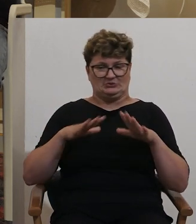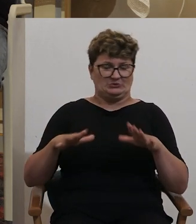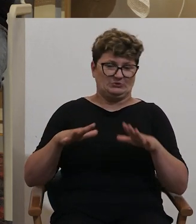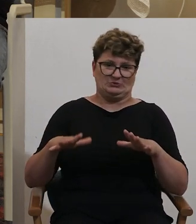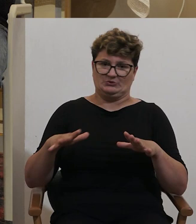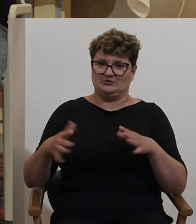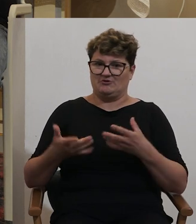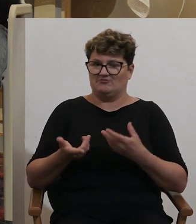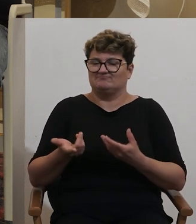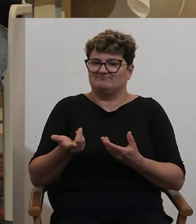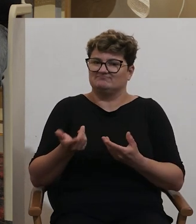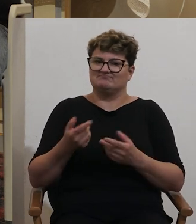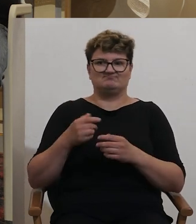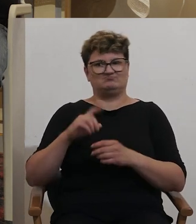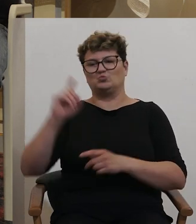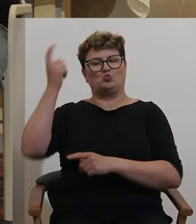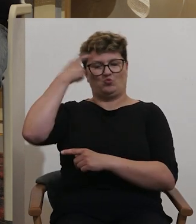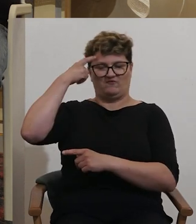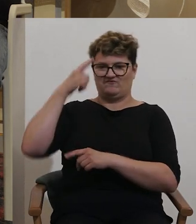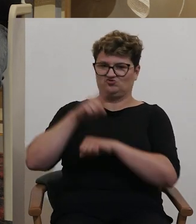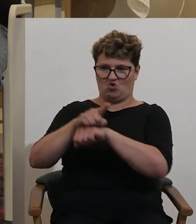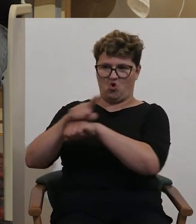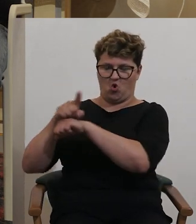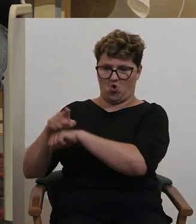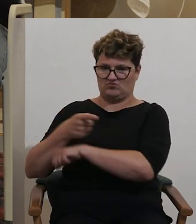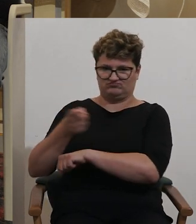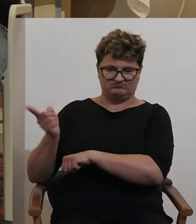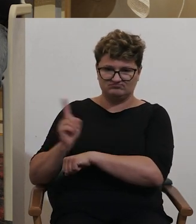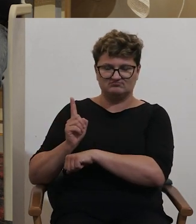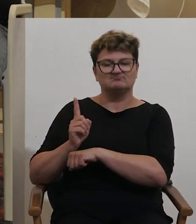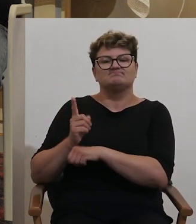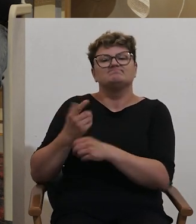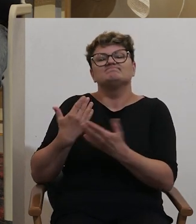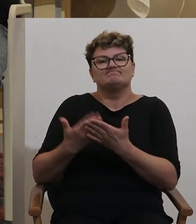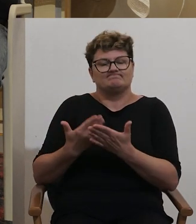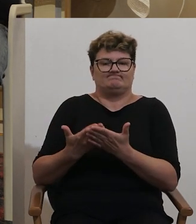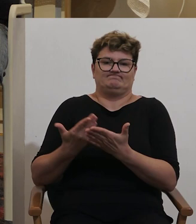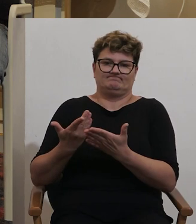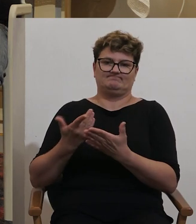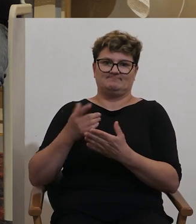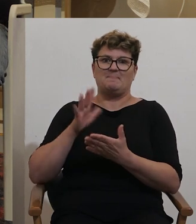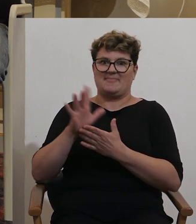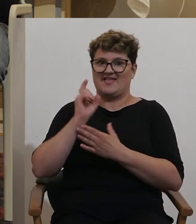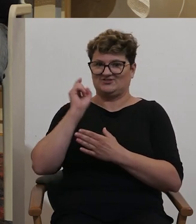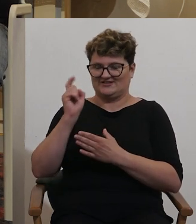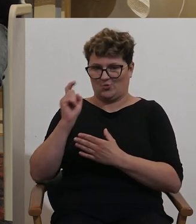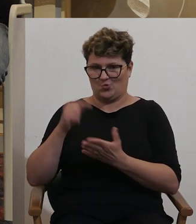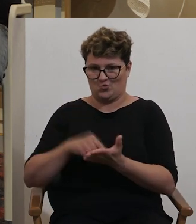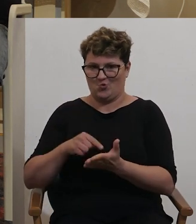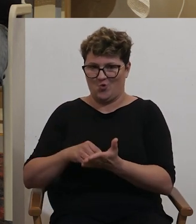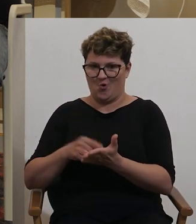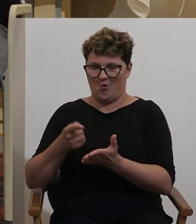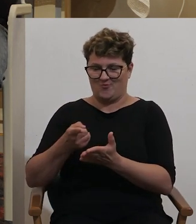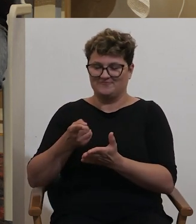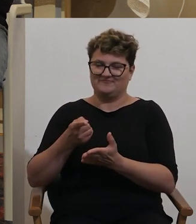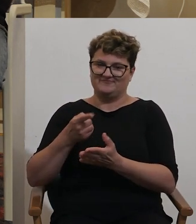sporo, przodowali w tym właśnie czołgiści, a to wszystko właśnie zależało od tych 15 sekund,